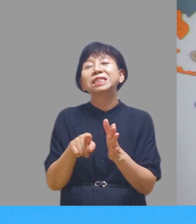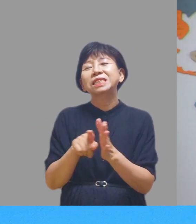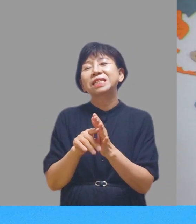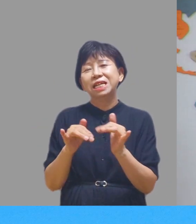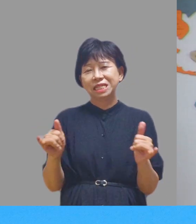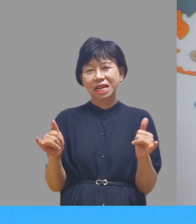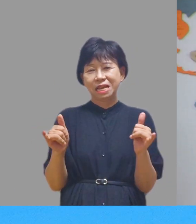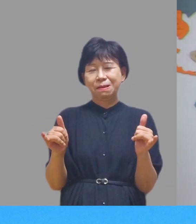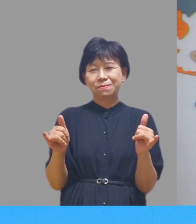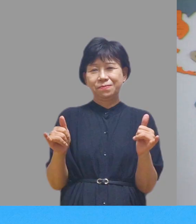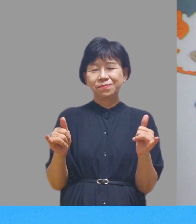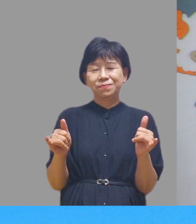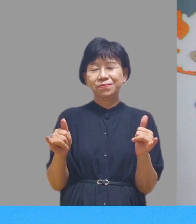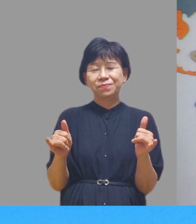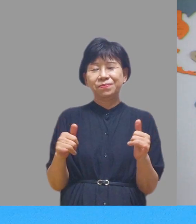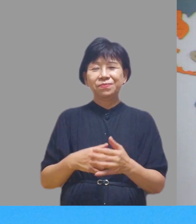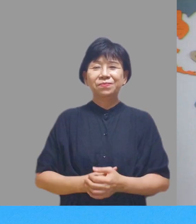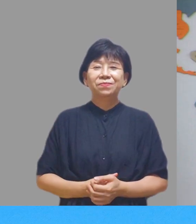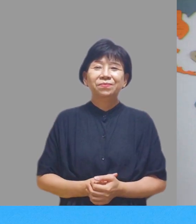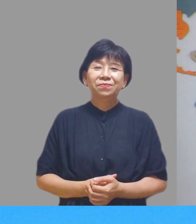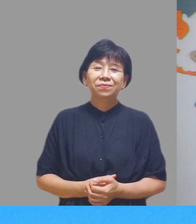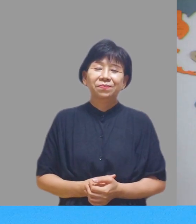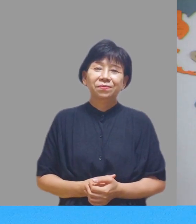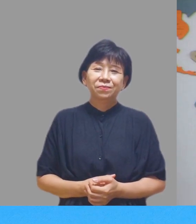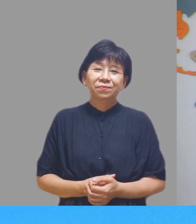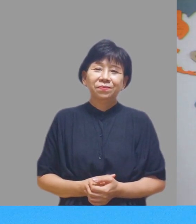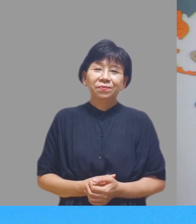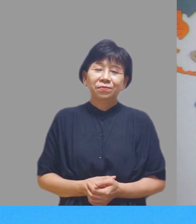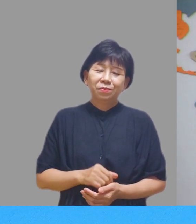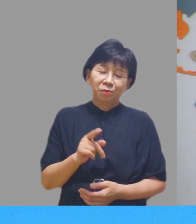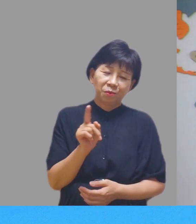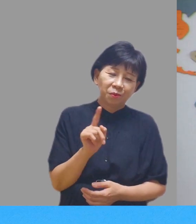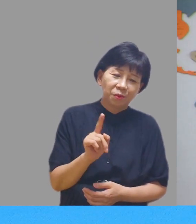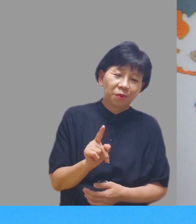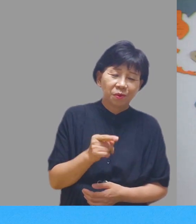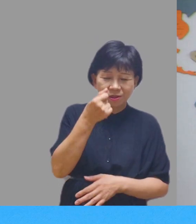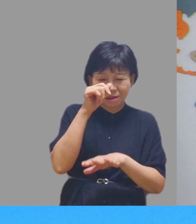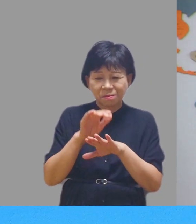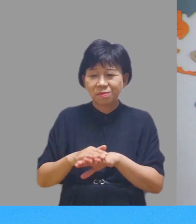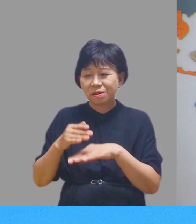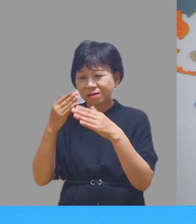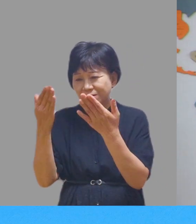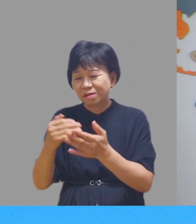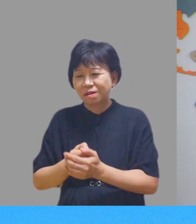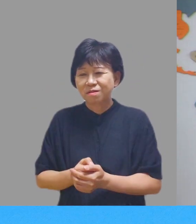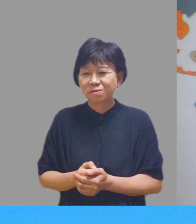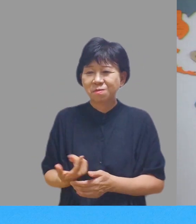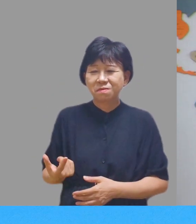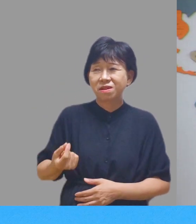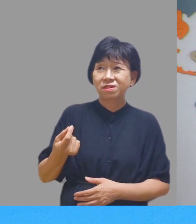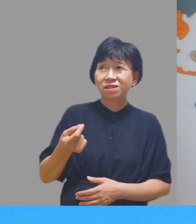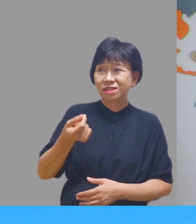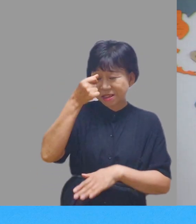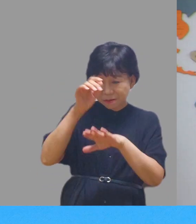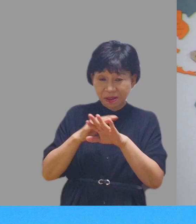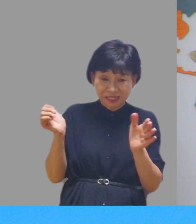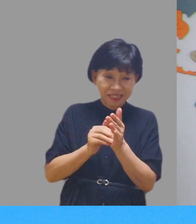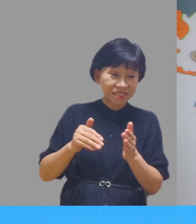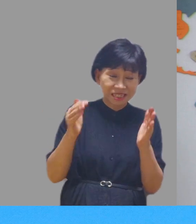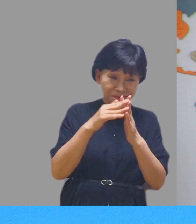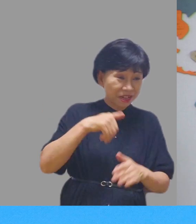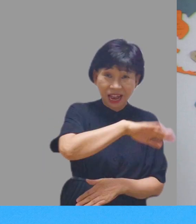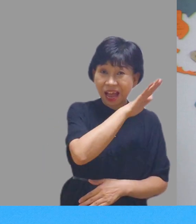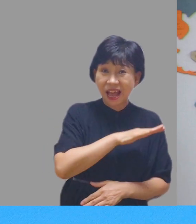아버지의 신앙의 단계인 거예요. 어찌어찌 해서 예배를 드리고 후다닥 가는 걸로만